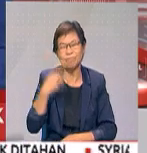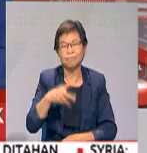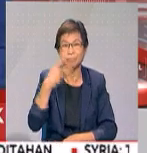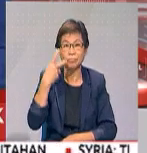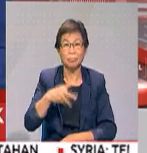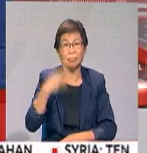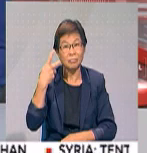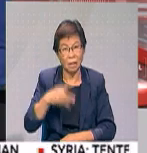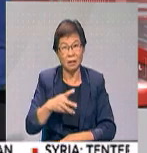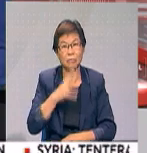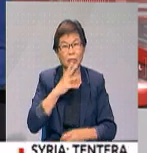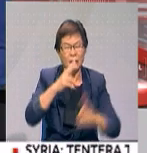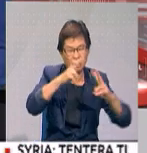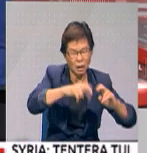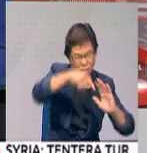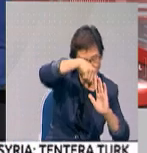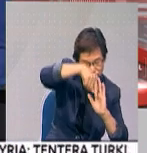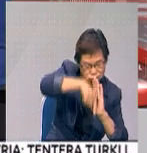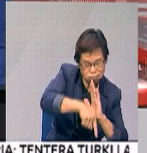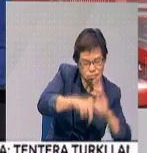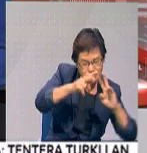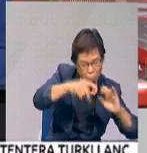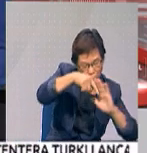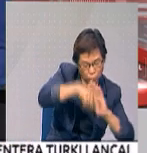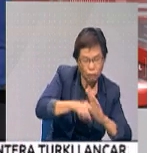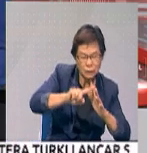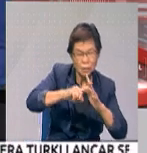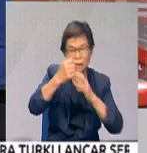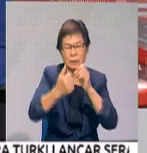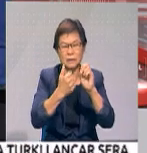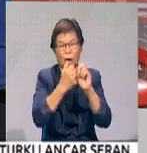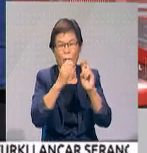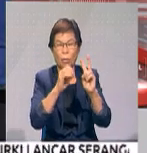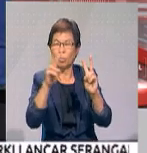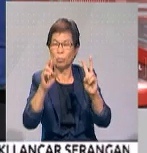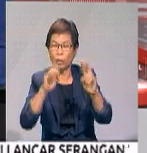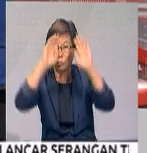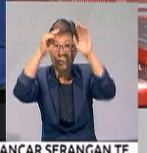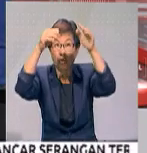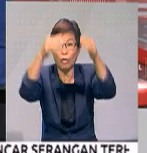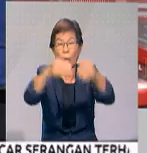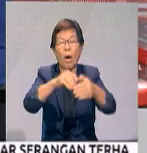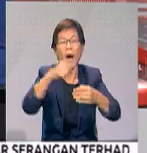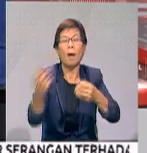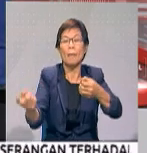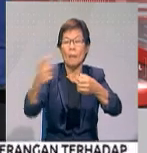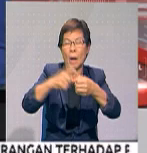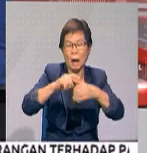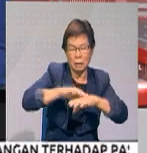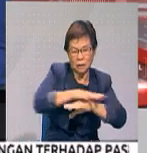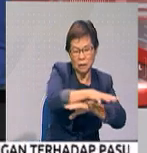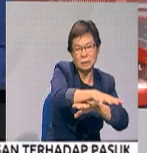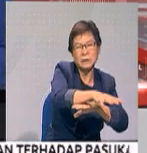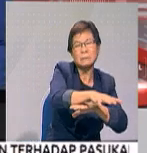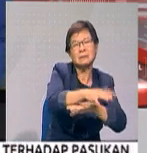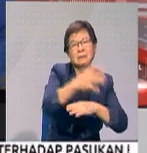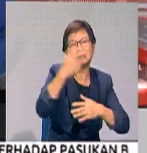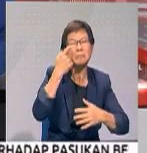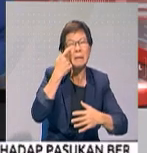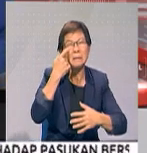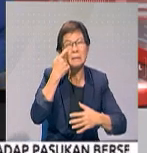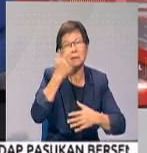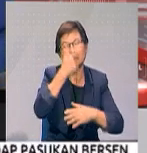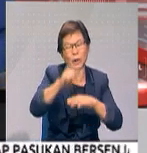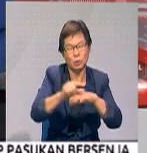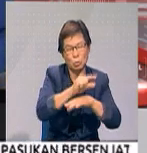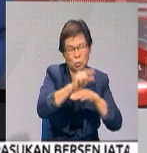Azizawan Ismail berkata kajian terperinci yang bermula tahun depan memberi fokus mengenai kesan kesihatan mata akibat